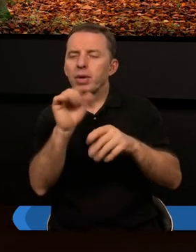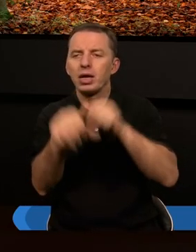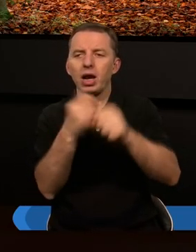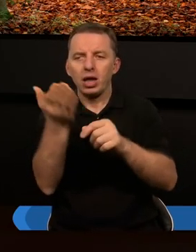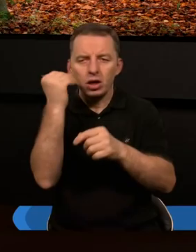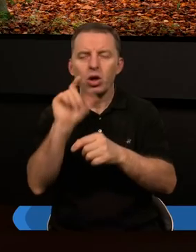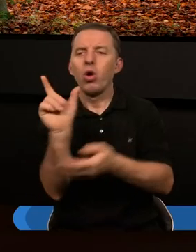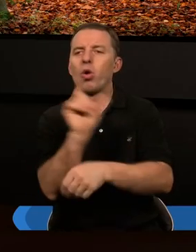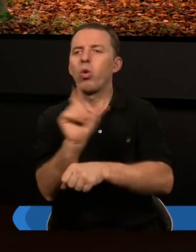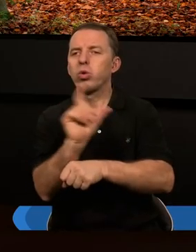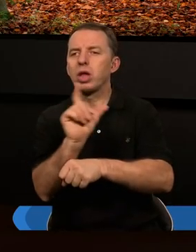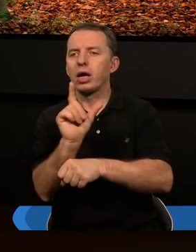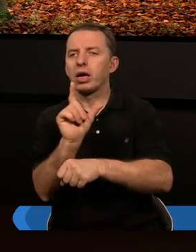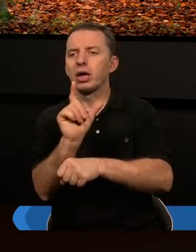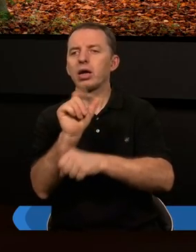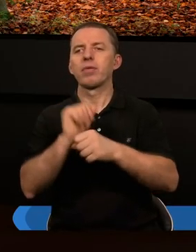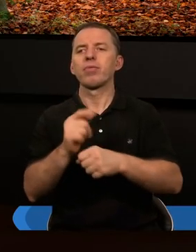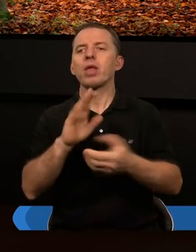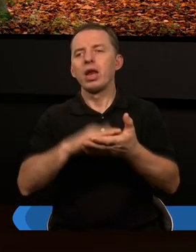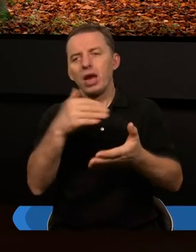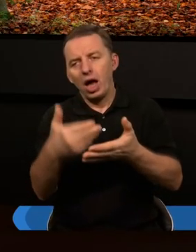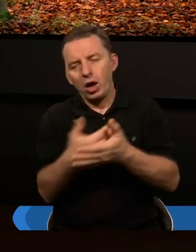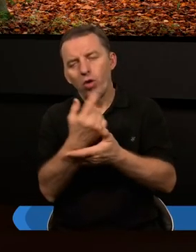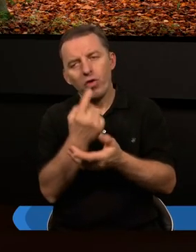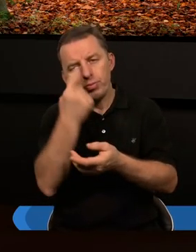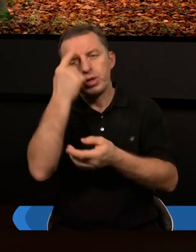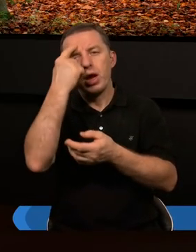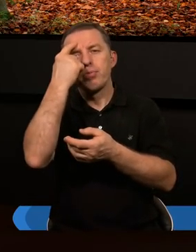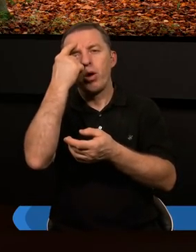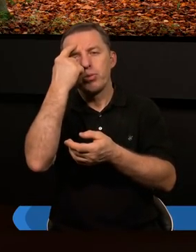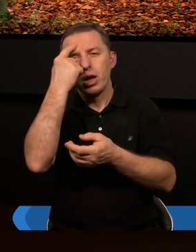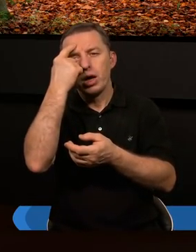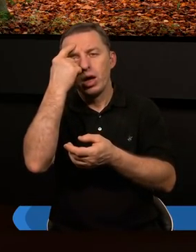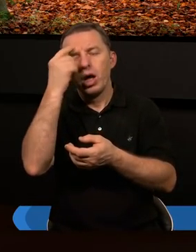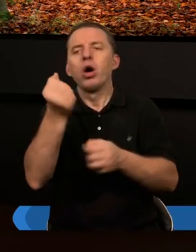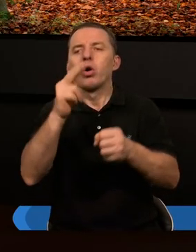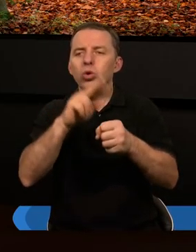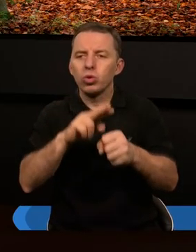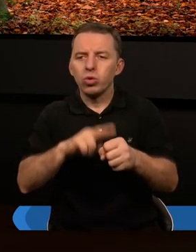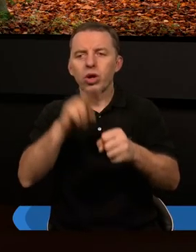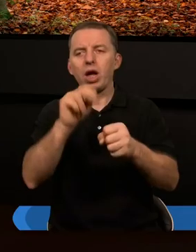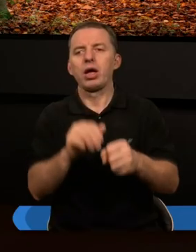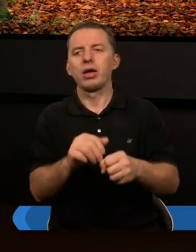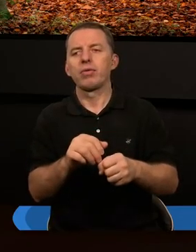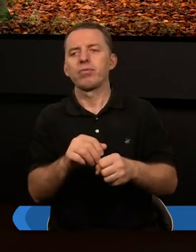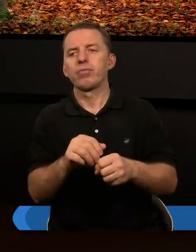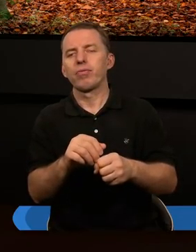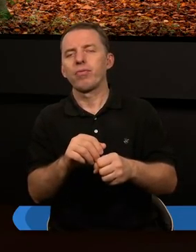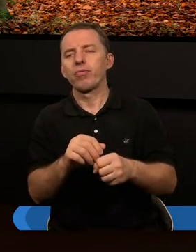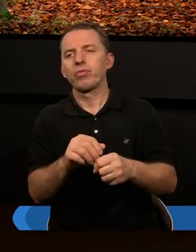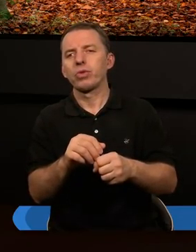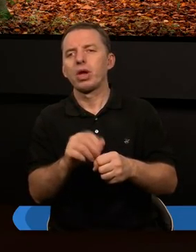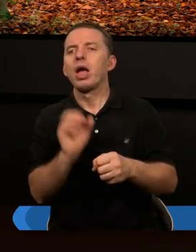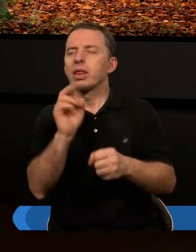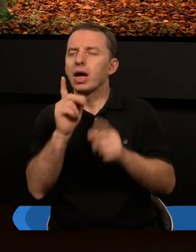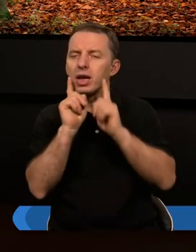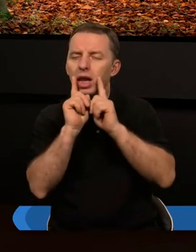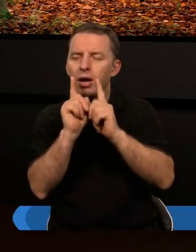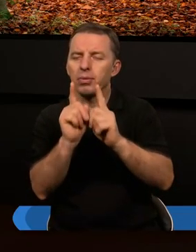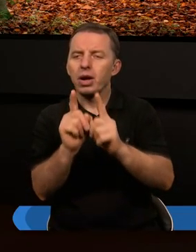temu Luther na nowo przypomniał, a które tak